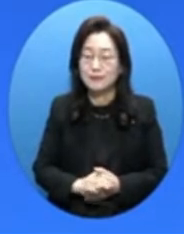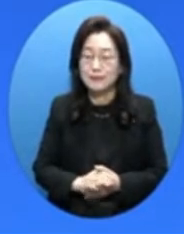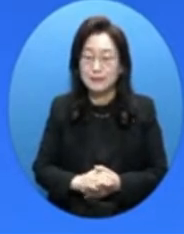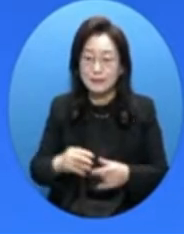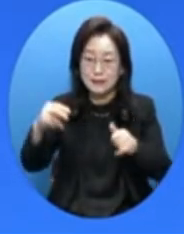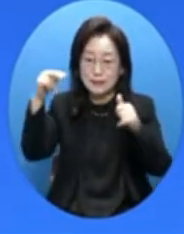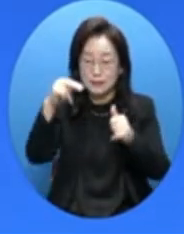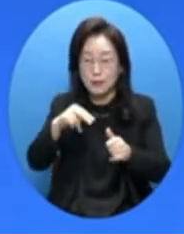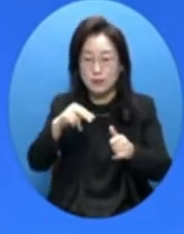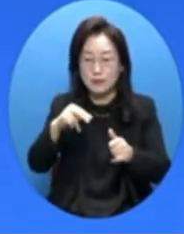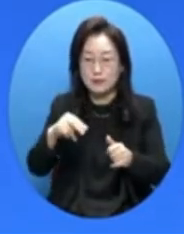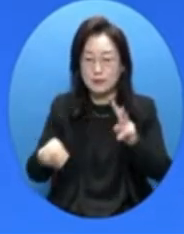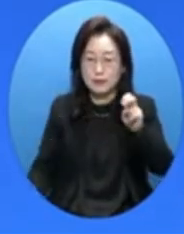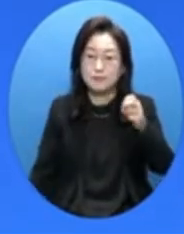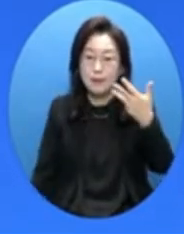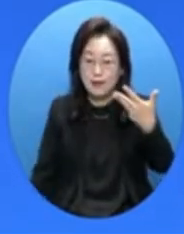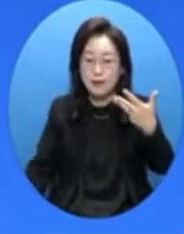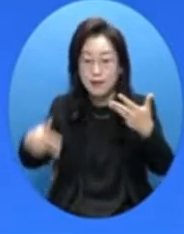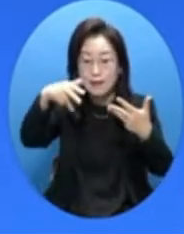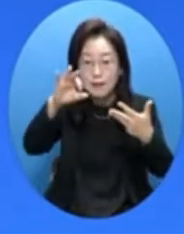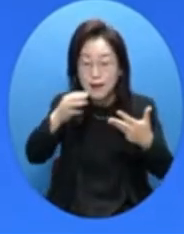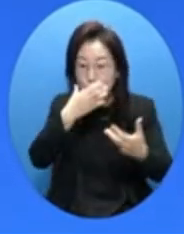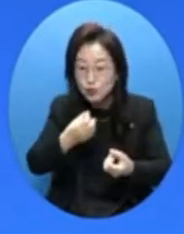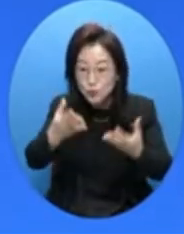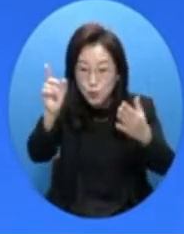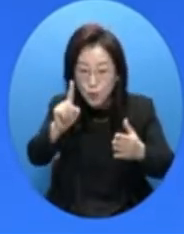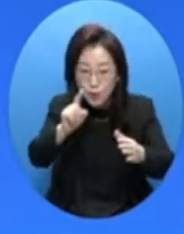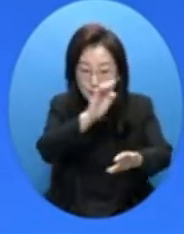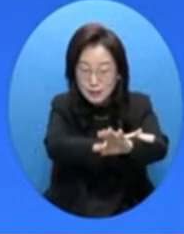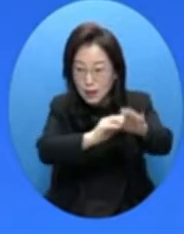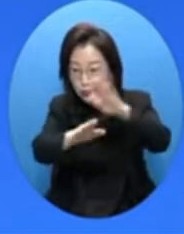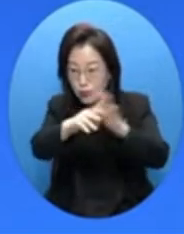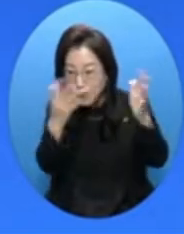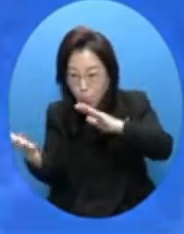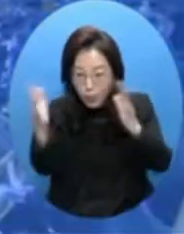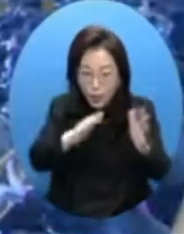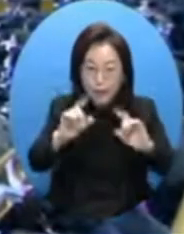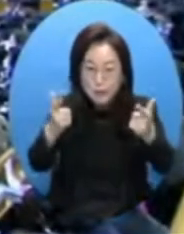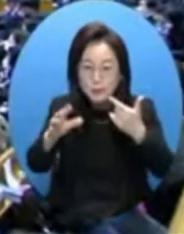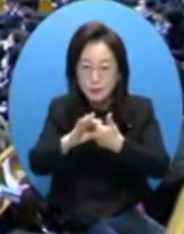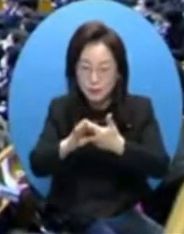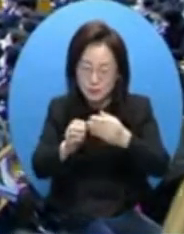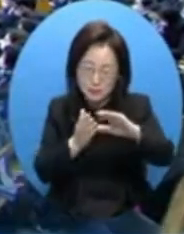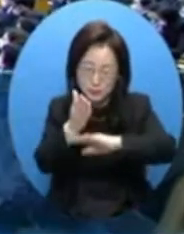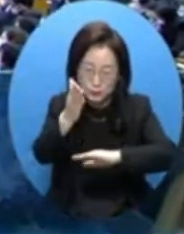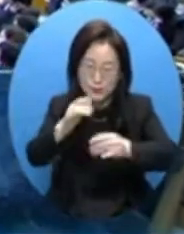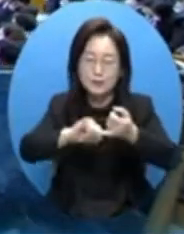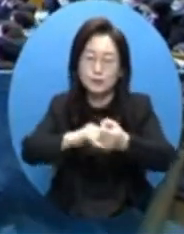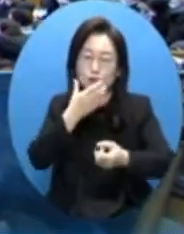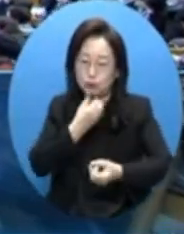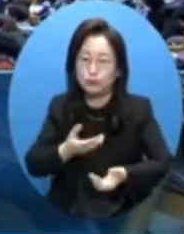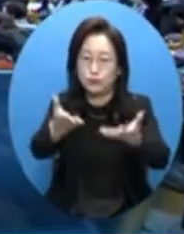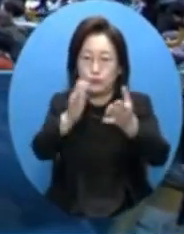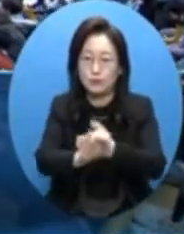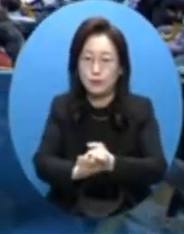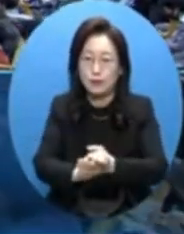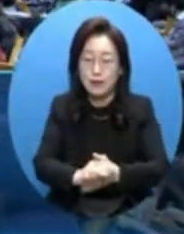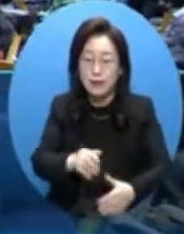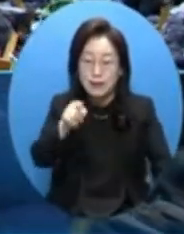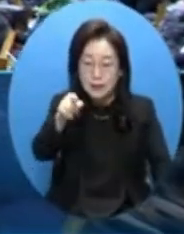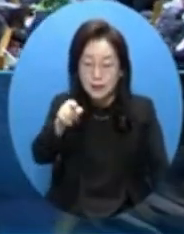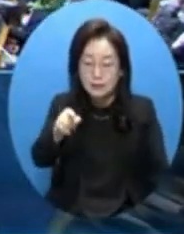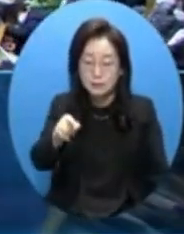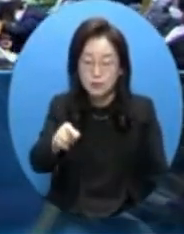신명기 28장에 축복을 자라 치지 않은 사람의 약속하셨습니다 심명 28장 14절입니다 내가 오늘